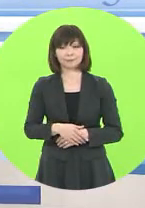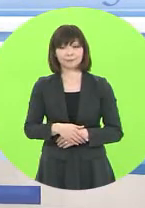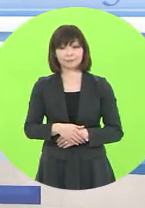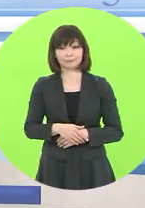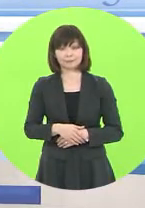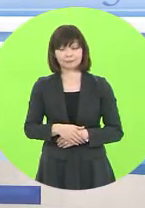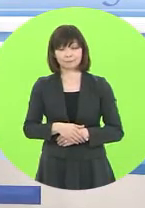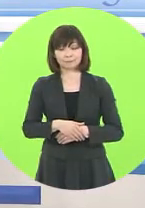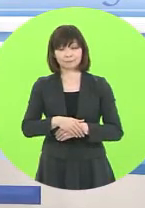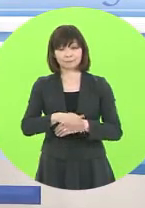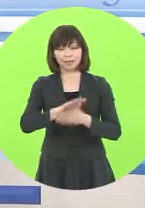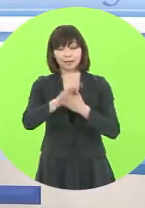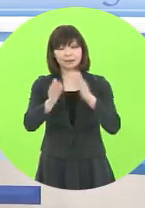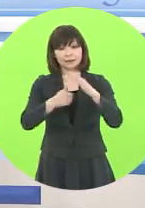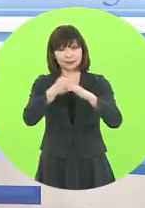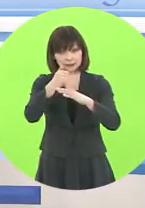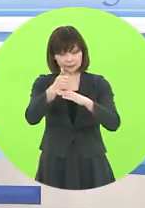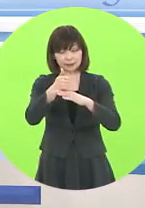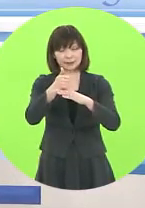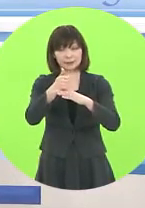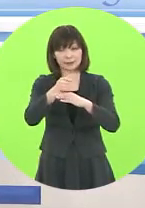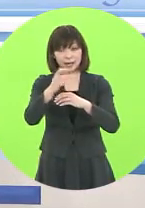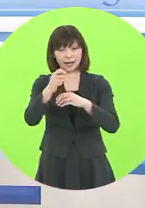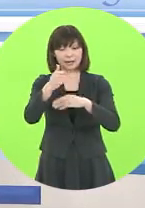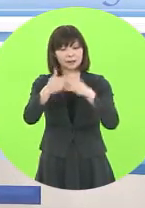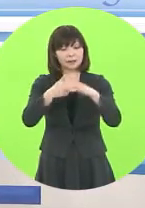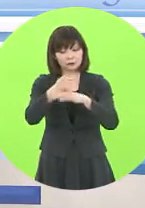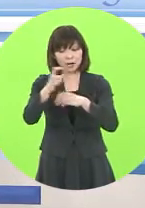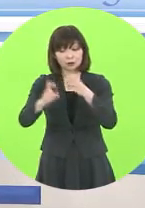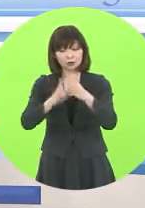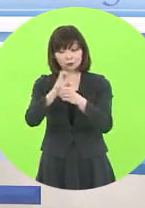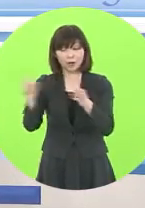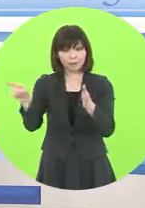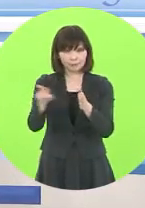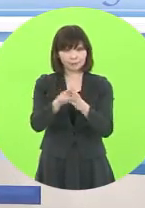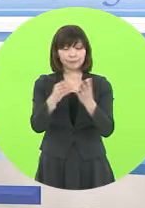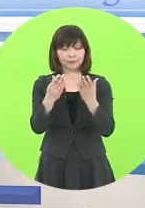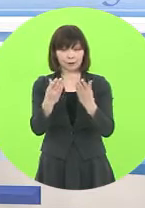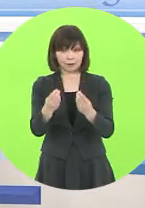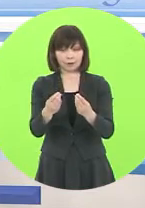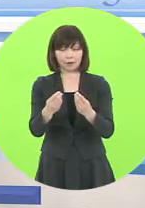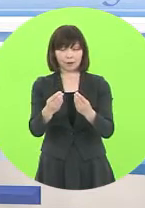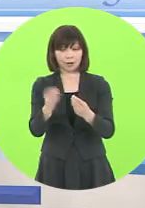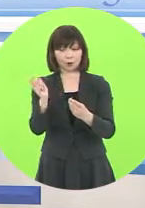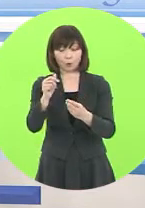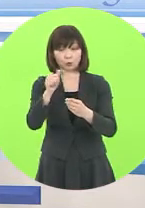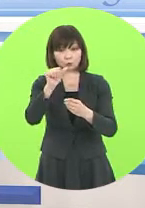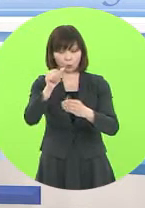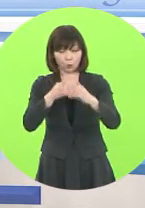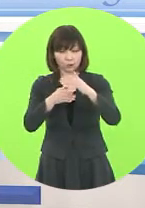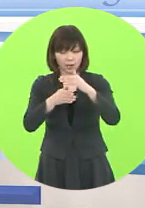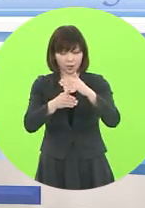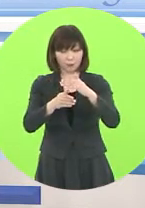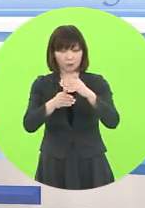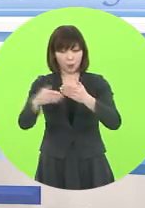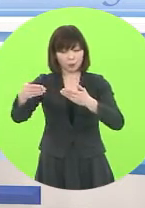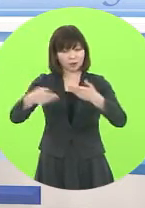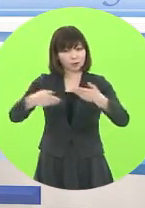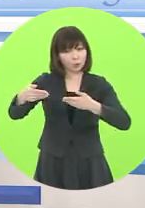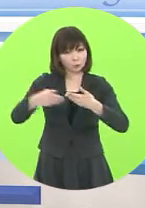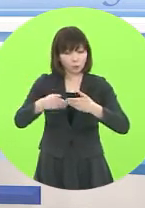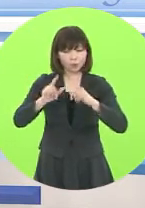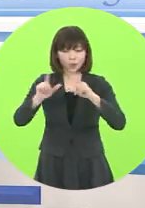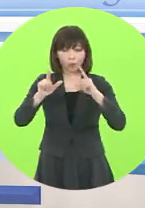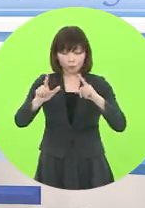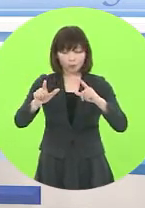崎知事が就任10年を迎えた定例会となったわけですが、高速5号線関連の答弁に追われた形となりました。 は